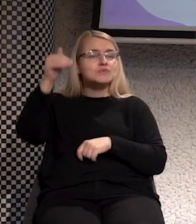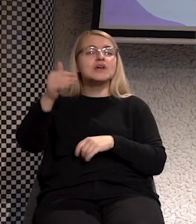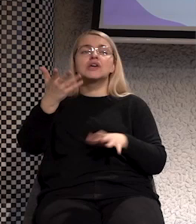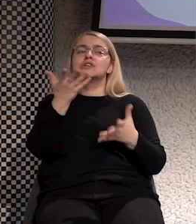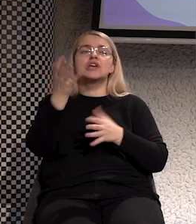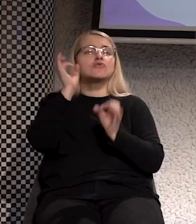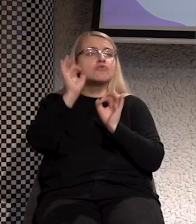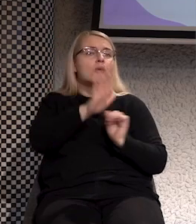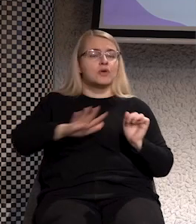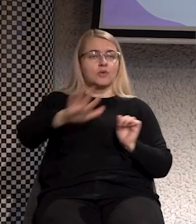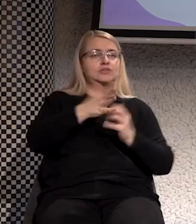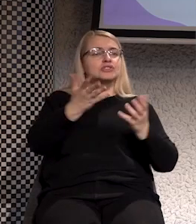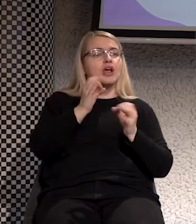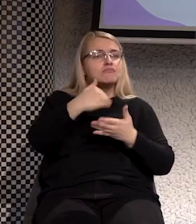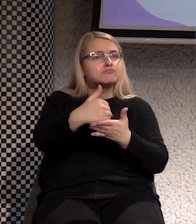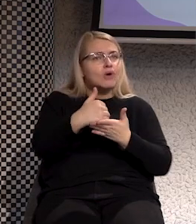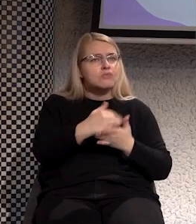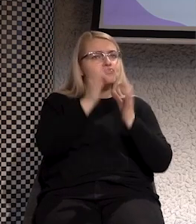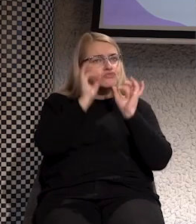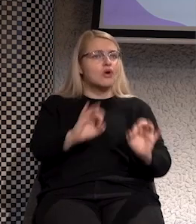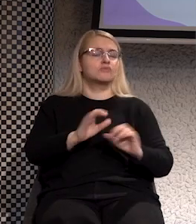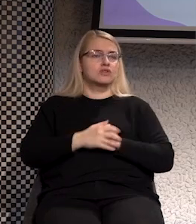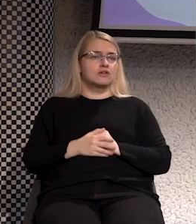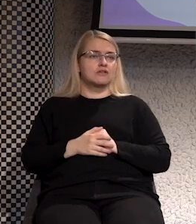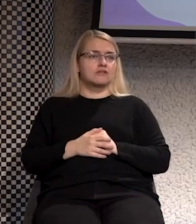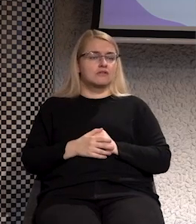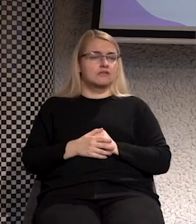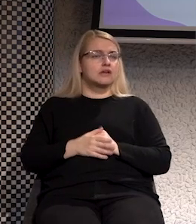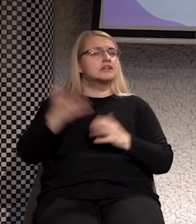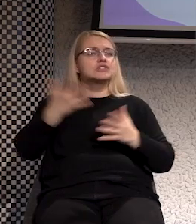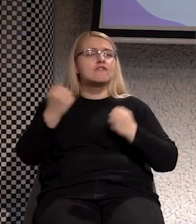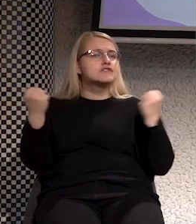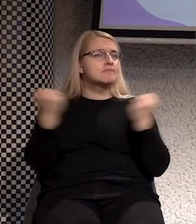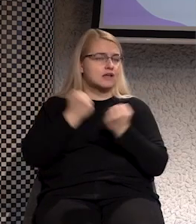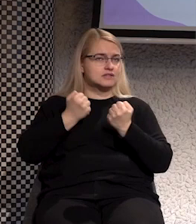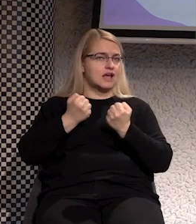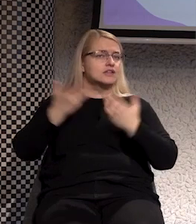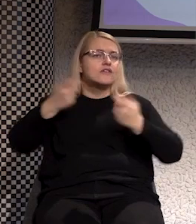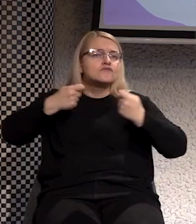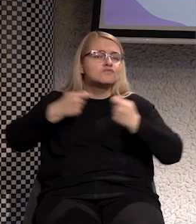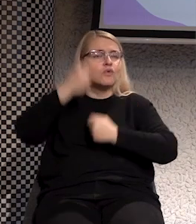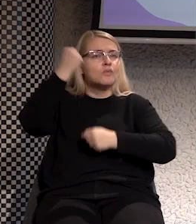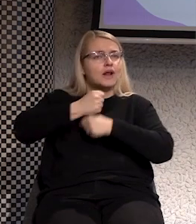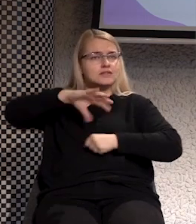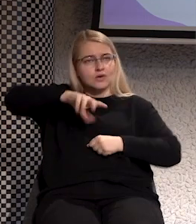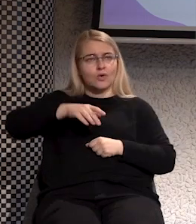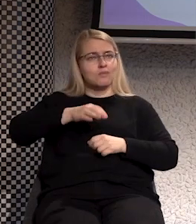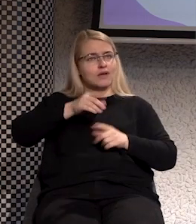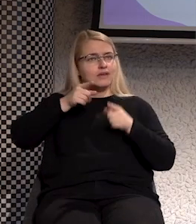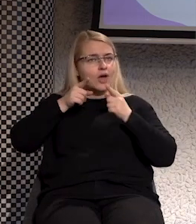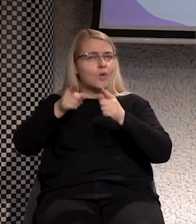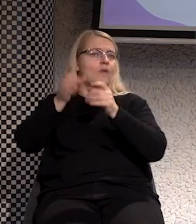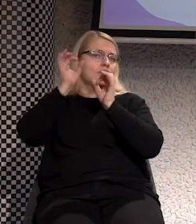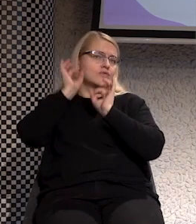gdzie oni dobrze sobie radzą, które mogą być wzmacniane i w których ta współpraca jakoś z nimi w grupie idzie fajnie i w dobrym kierunku